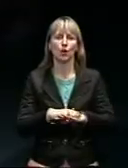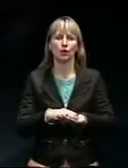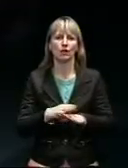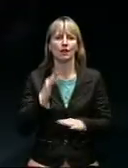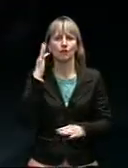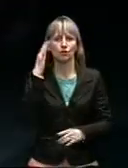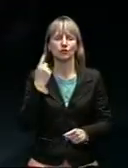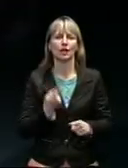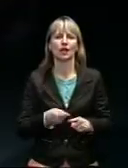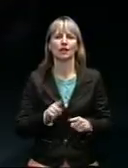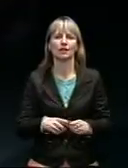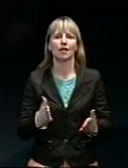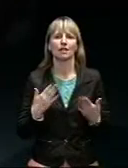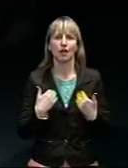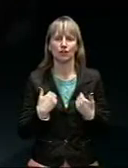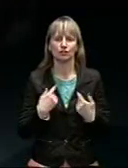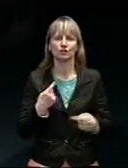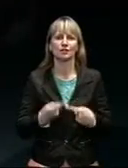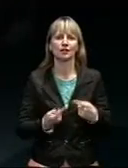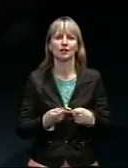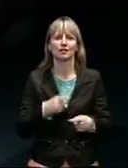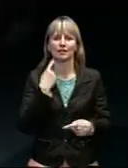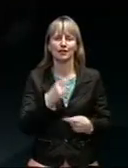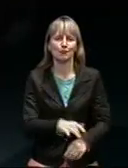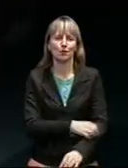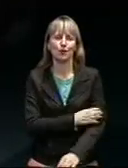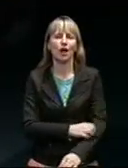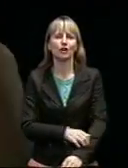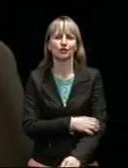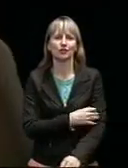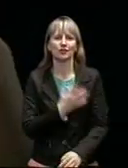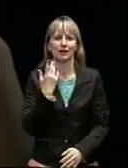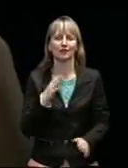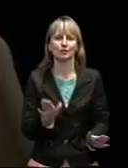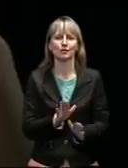же, это наше, это всегда вот аж мурашки бегут, когда вот